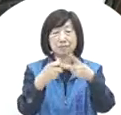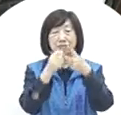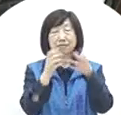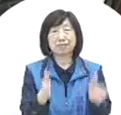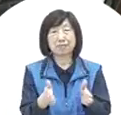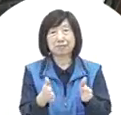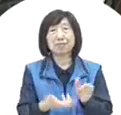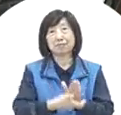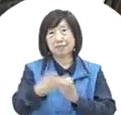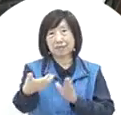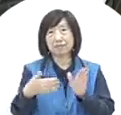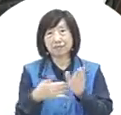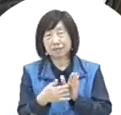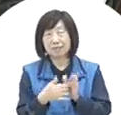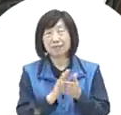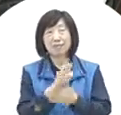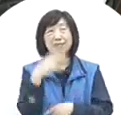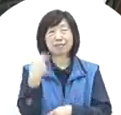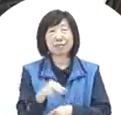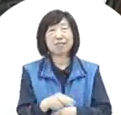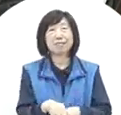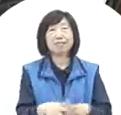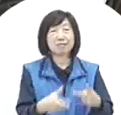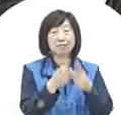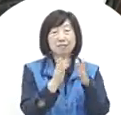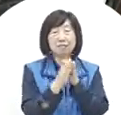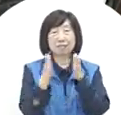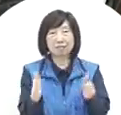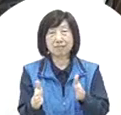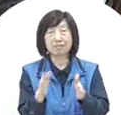所以二办什么时候会好？ 二办目前是